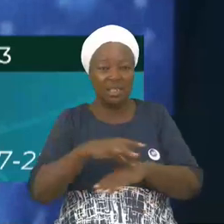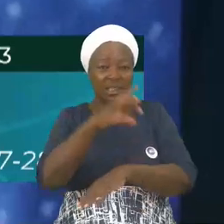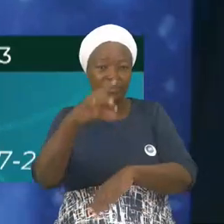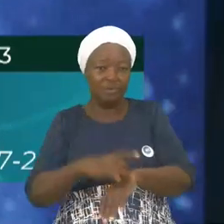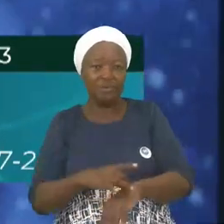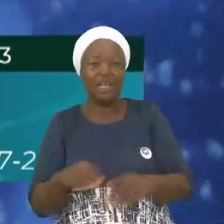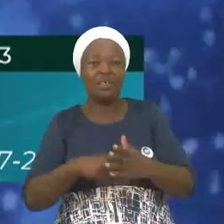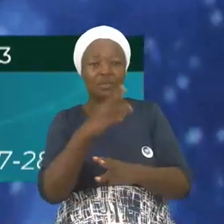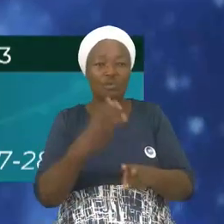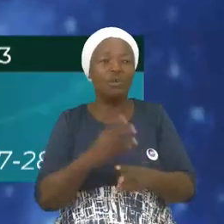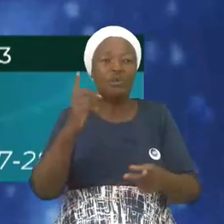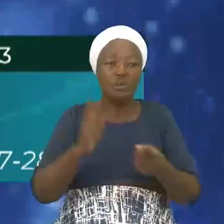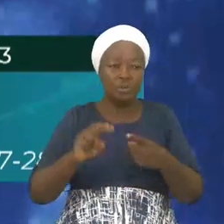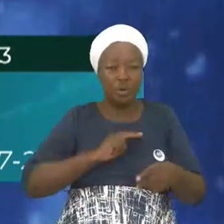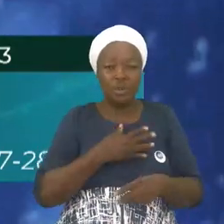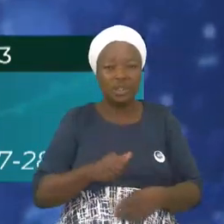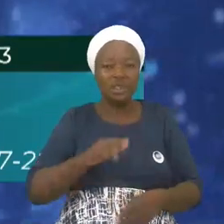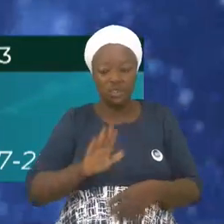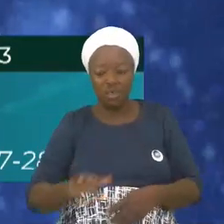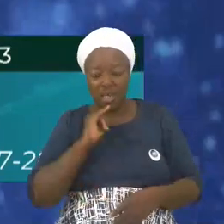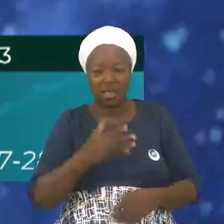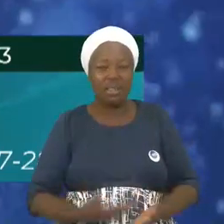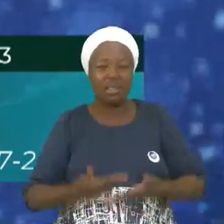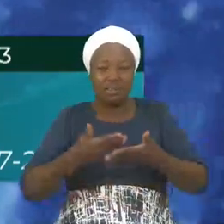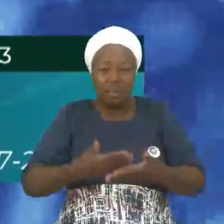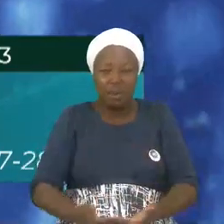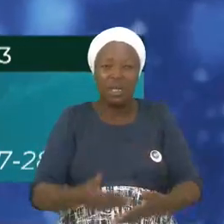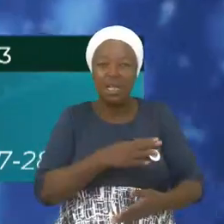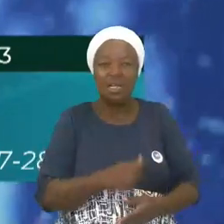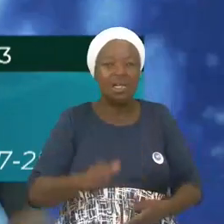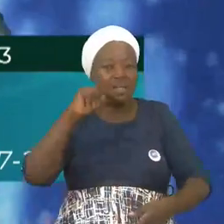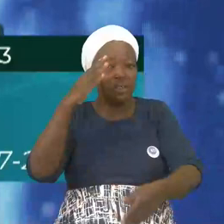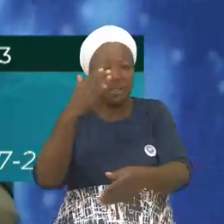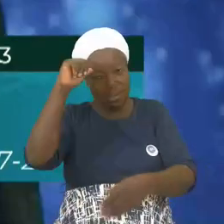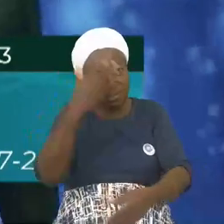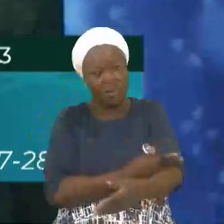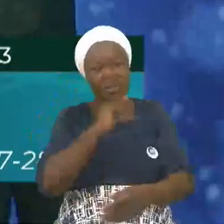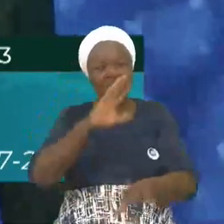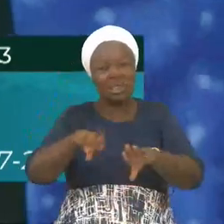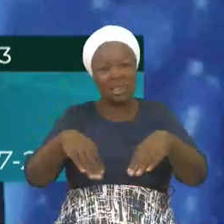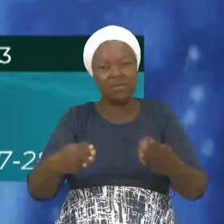aujourd'hui, à nous qui vivons sur la face de la terre, un fils nous est donné.